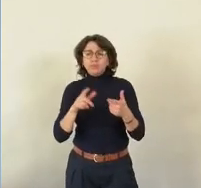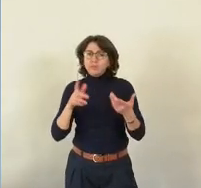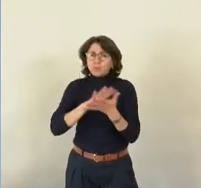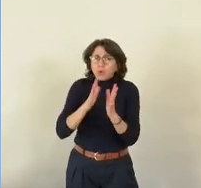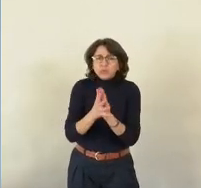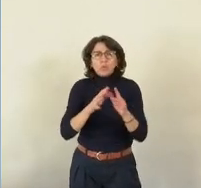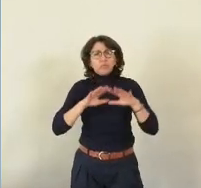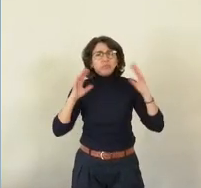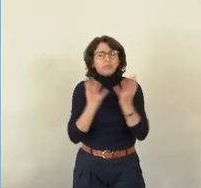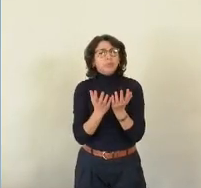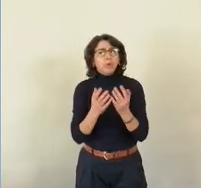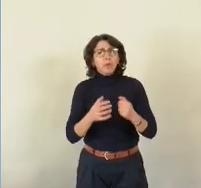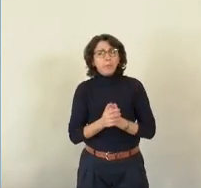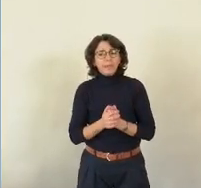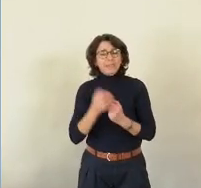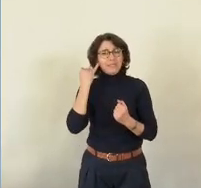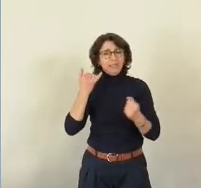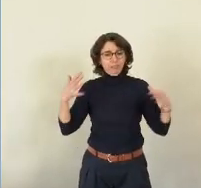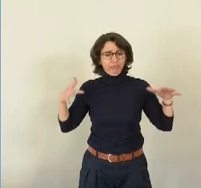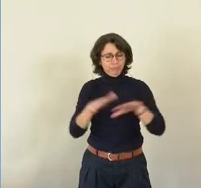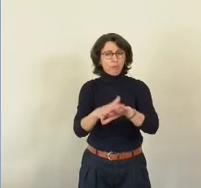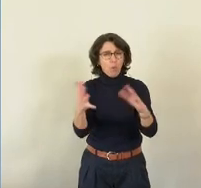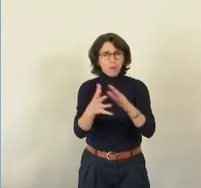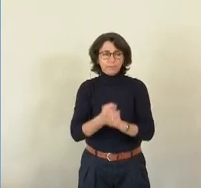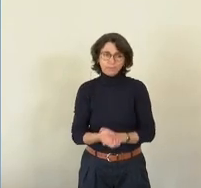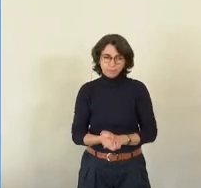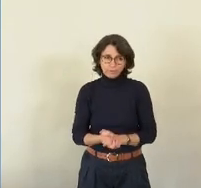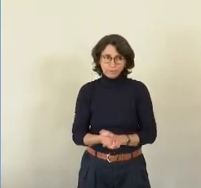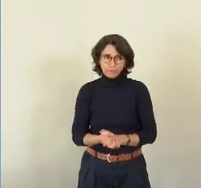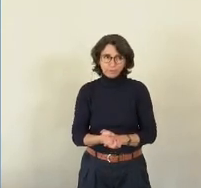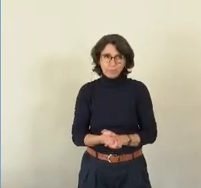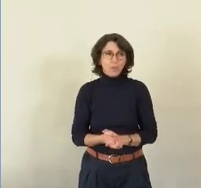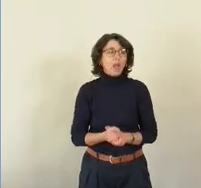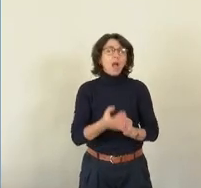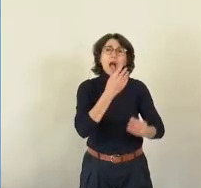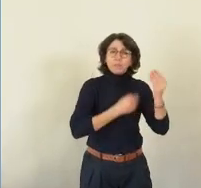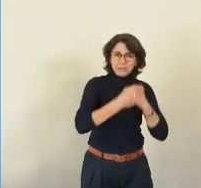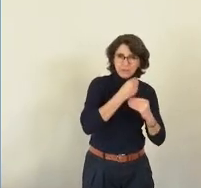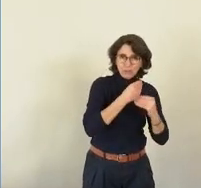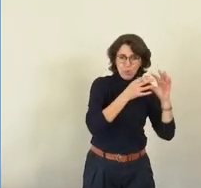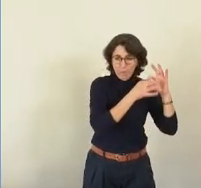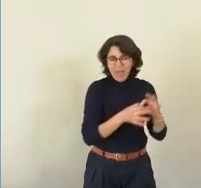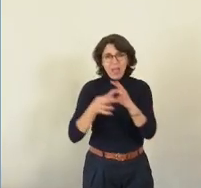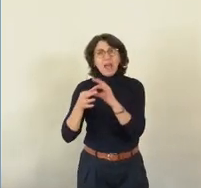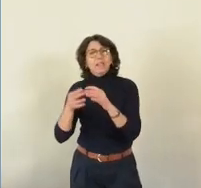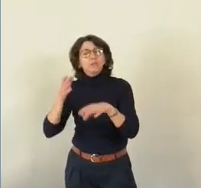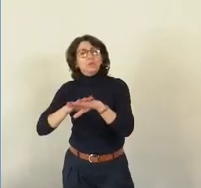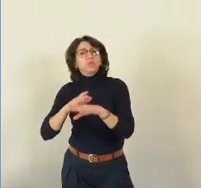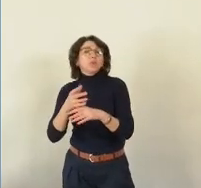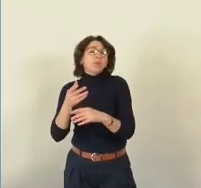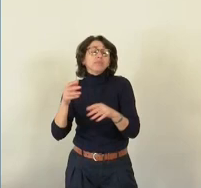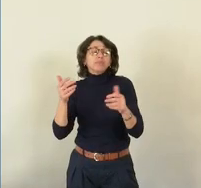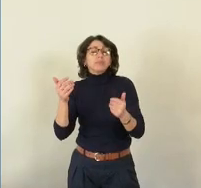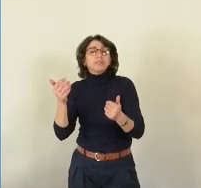l'idée générale l'idée générale de leur projet est d'intégrer l'alimentation dans le régime général de la Sécurité sociale en reprenant le